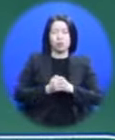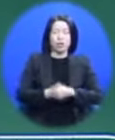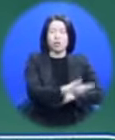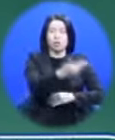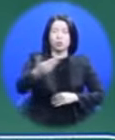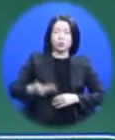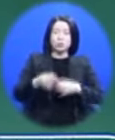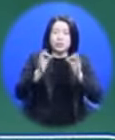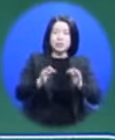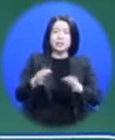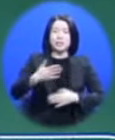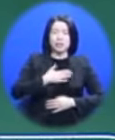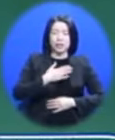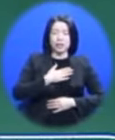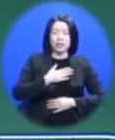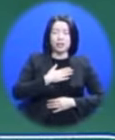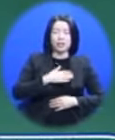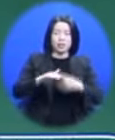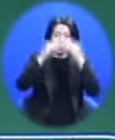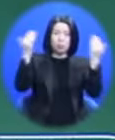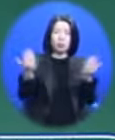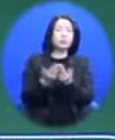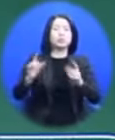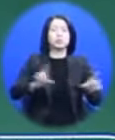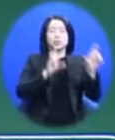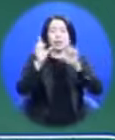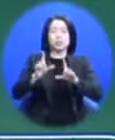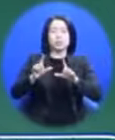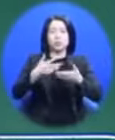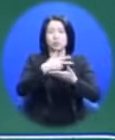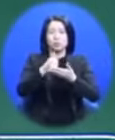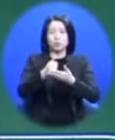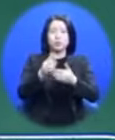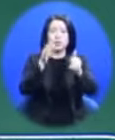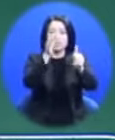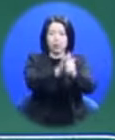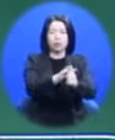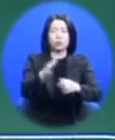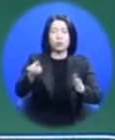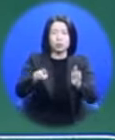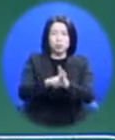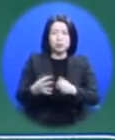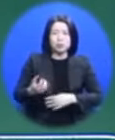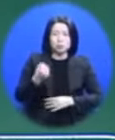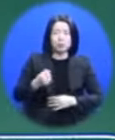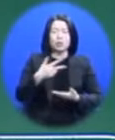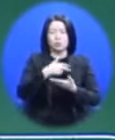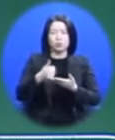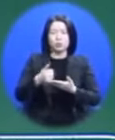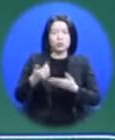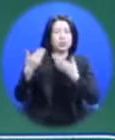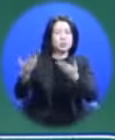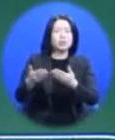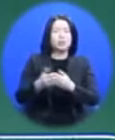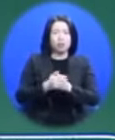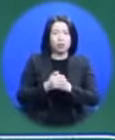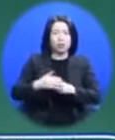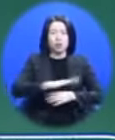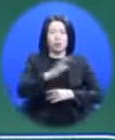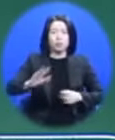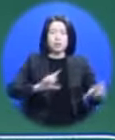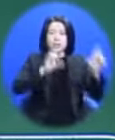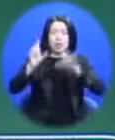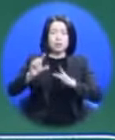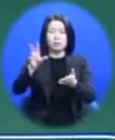여러분, 이제는 내가 내 모든 삶을 주께 맡기고 믿음으로 나의 모든 것을 주님께 맡기는 거예요. 여러분, 우리 삶의 문제가